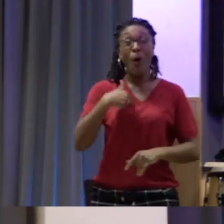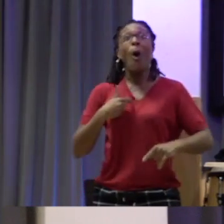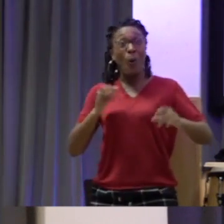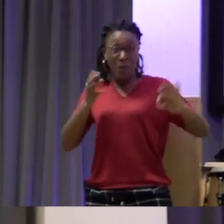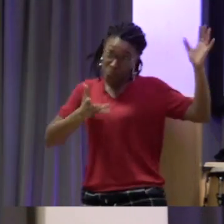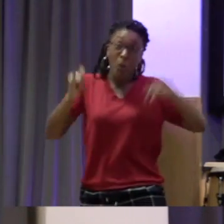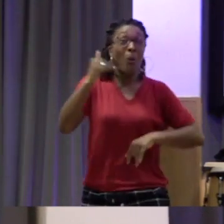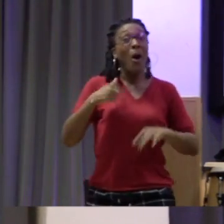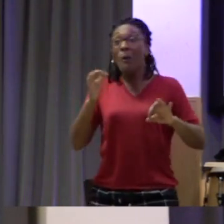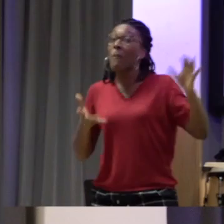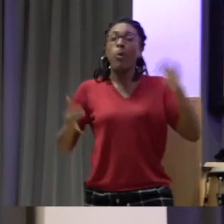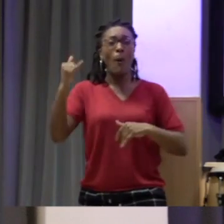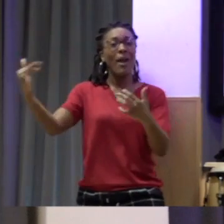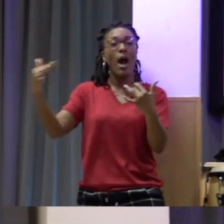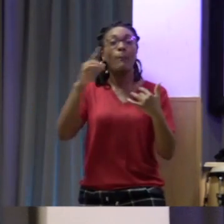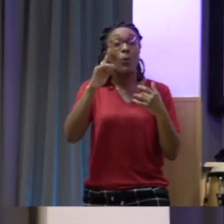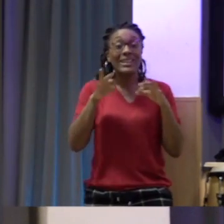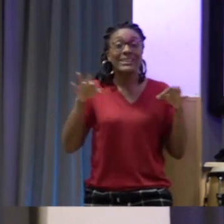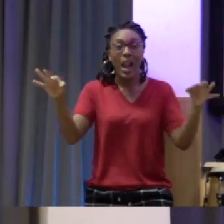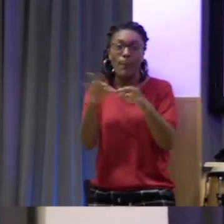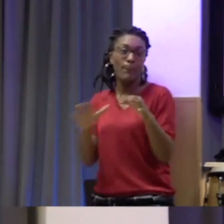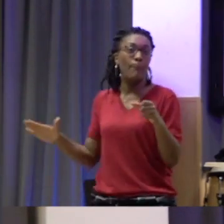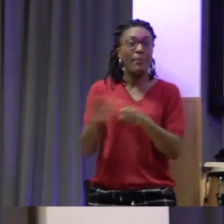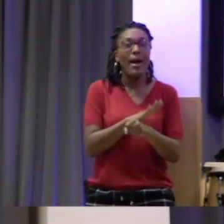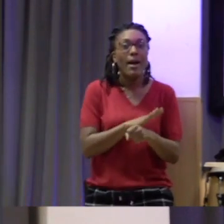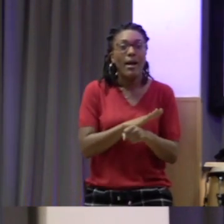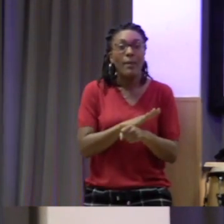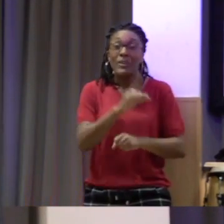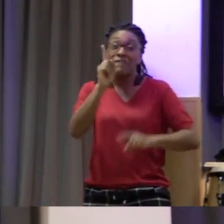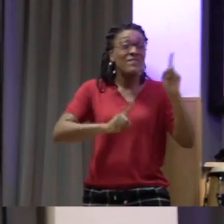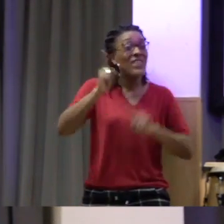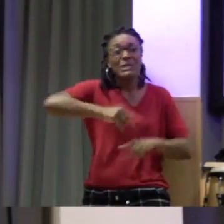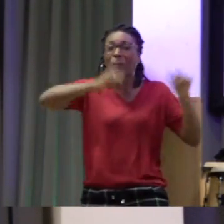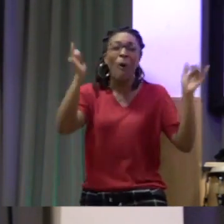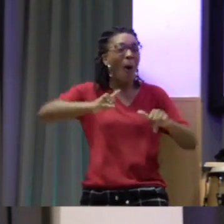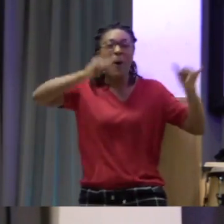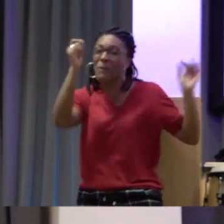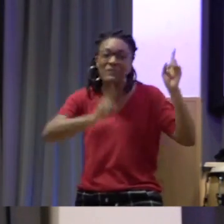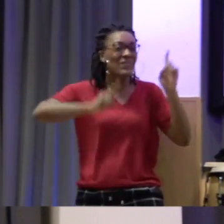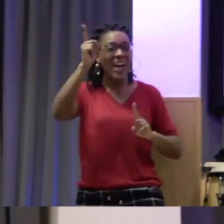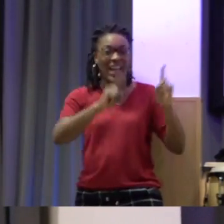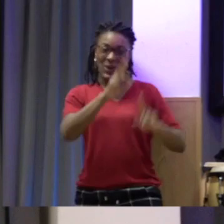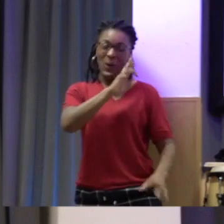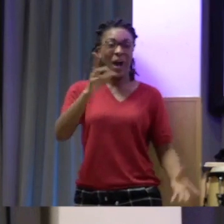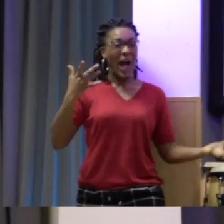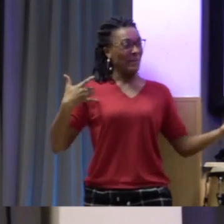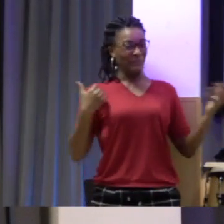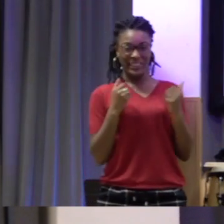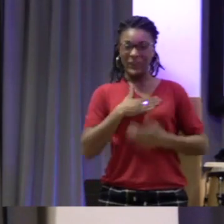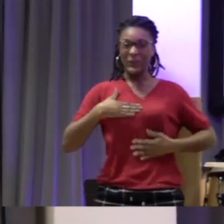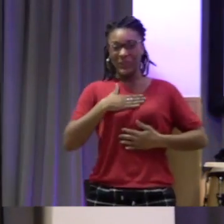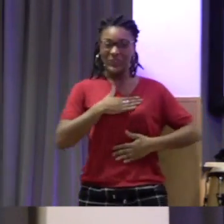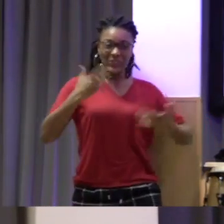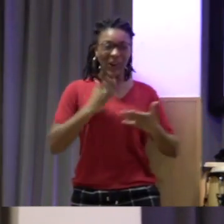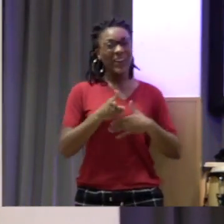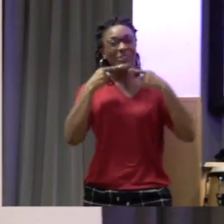puisqu'il est dit que la salle était comble et la fête pouvait commencer. Et le roi, maintenant, il rend